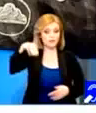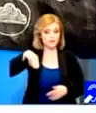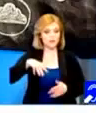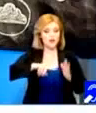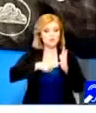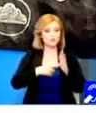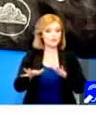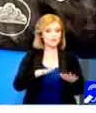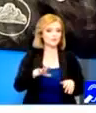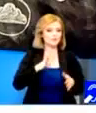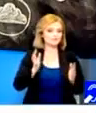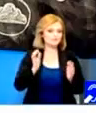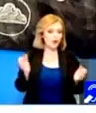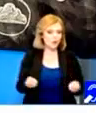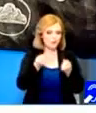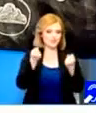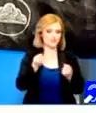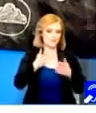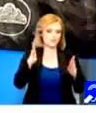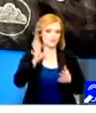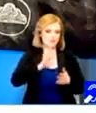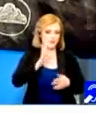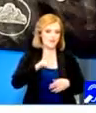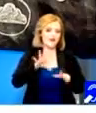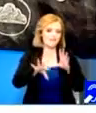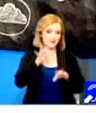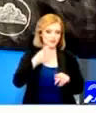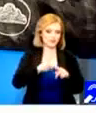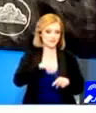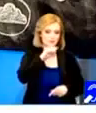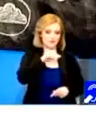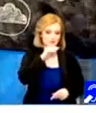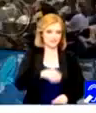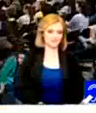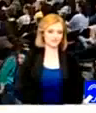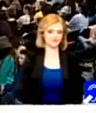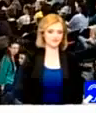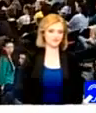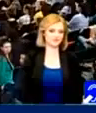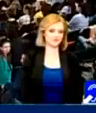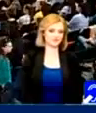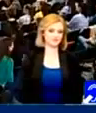Scopul evenimentului a fost de a încuraja cât mai multe femei să urmeze o carieră în acest domeniu.